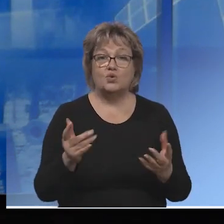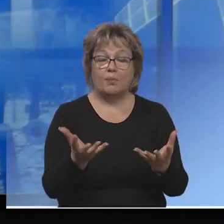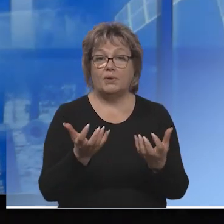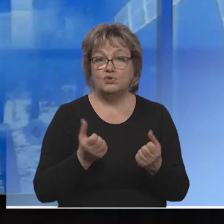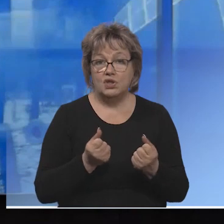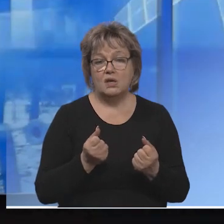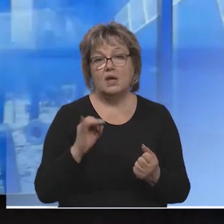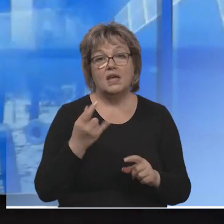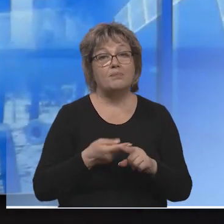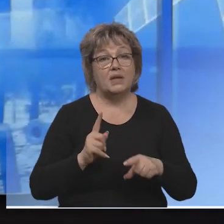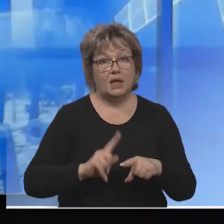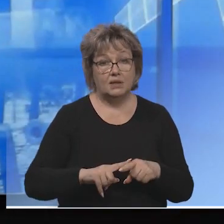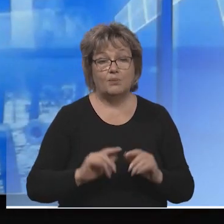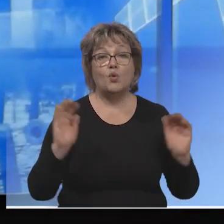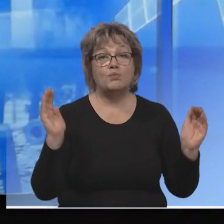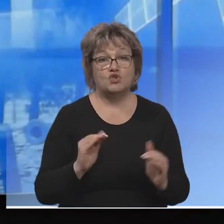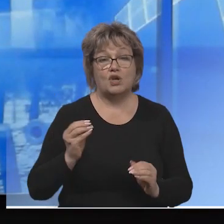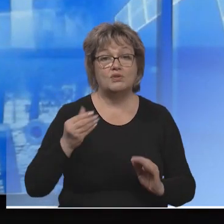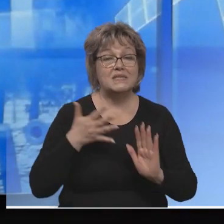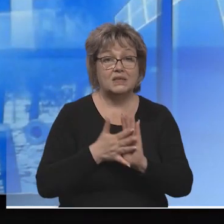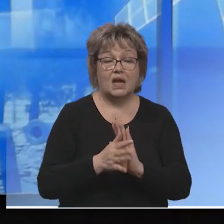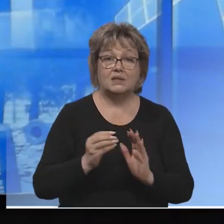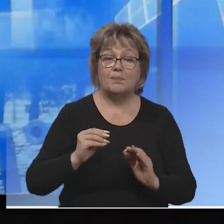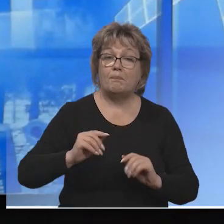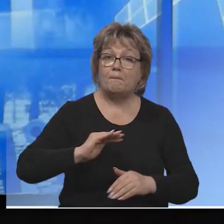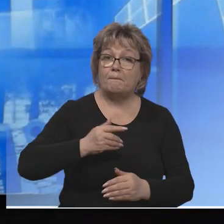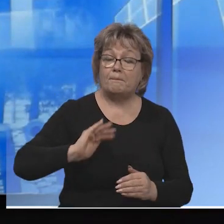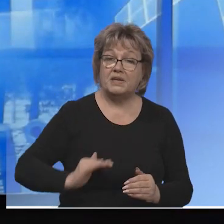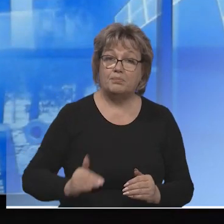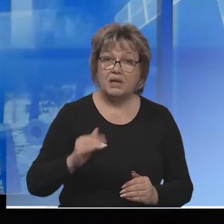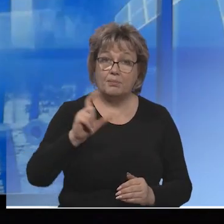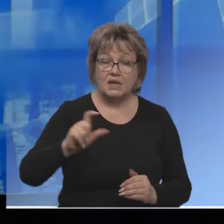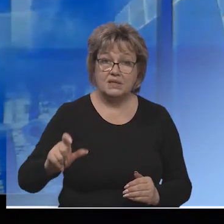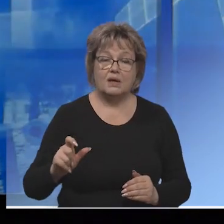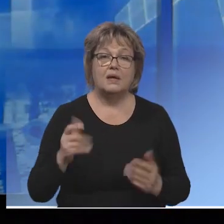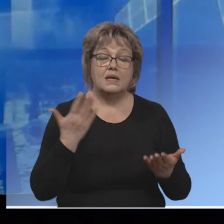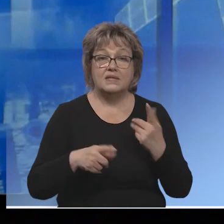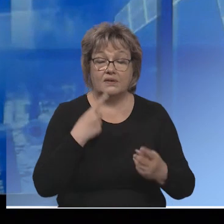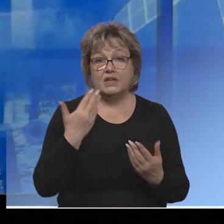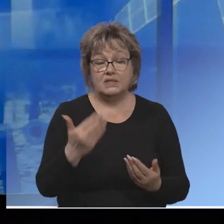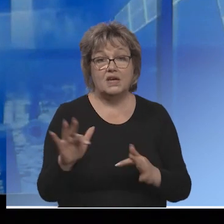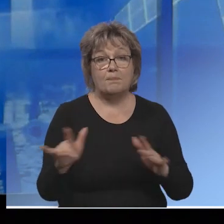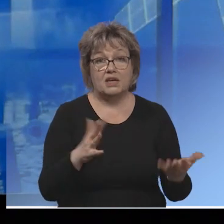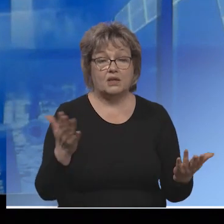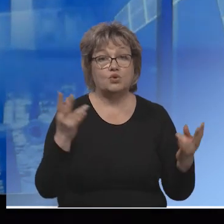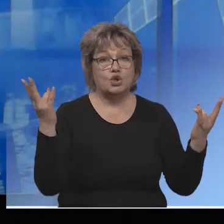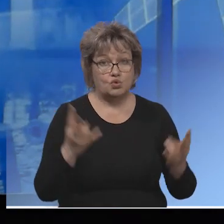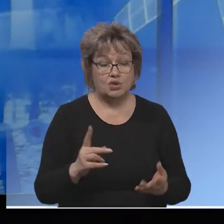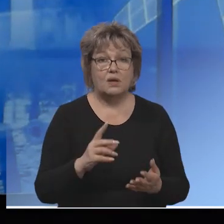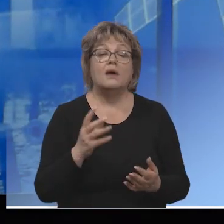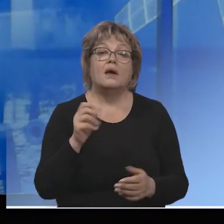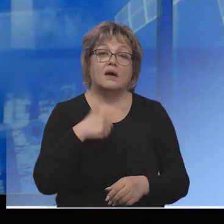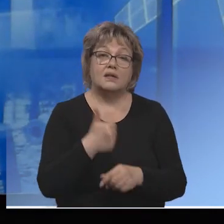процедуры получения, но при этом уменьшают затраты предпринимателей. Если говорить о тех мерах, которые, на мой взгляд, еще